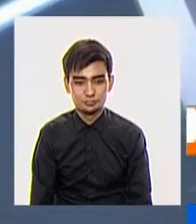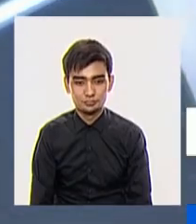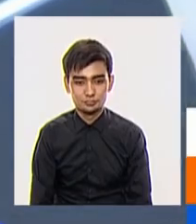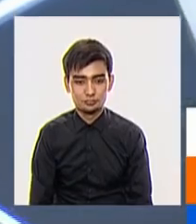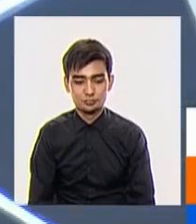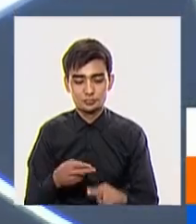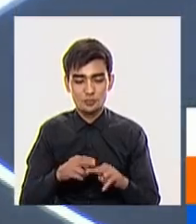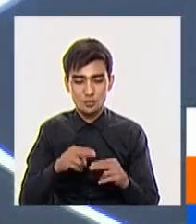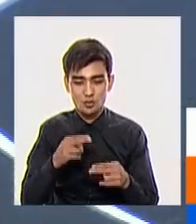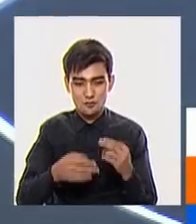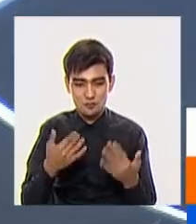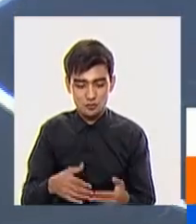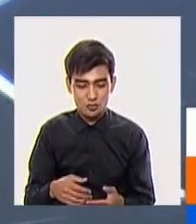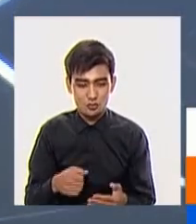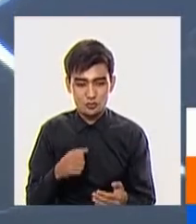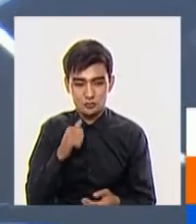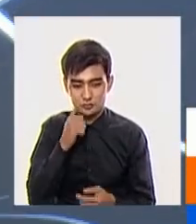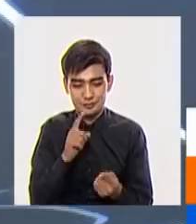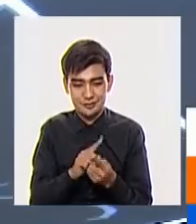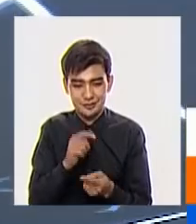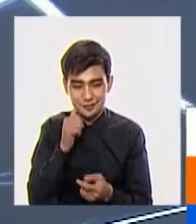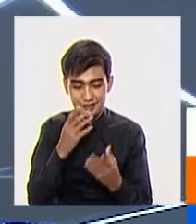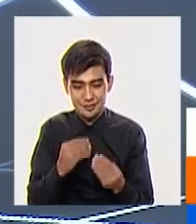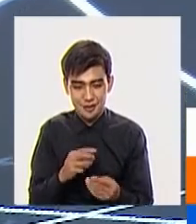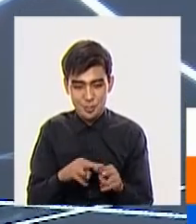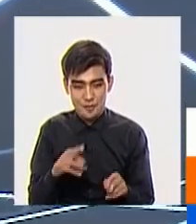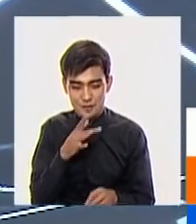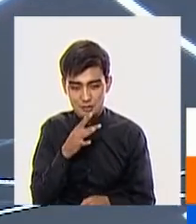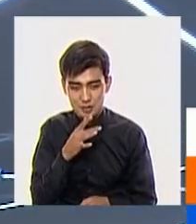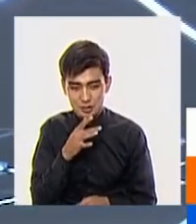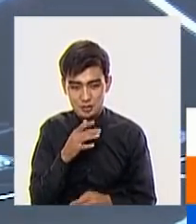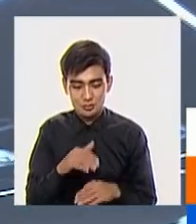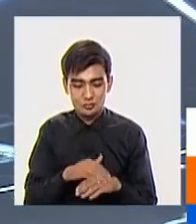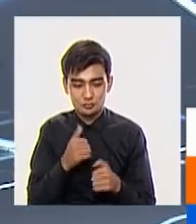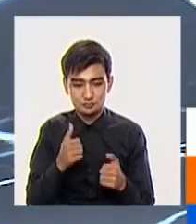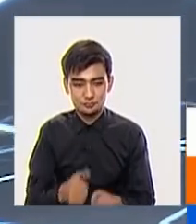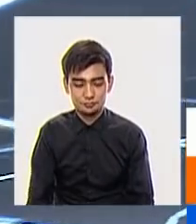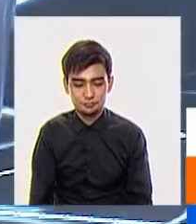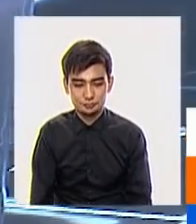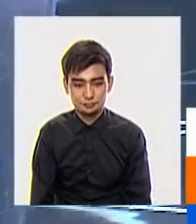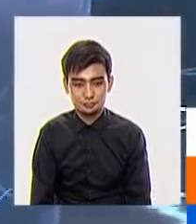На этом я с вами прощаюсь. Увидимся с вами завтра в это же время. Хорошего вечера.